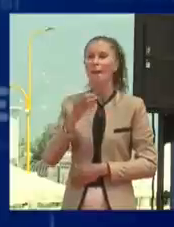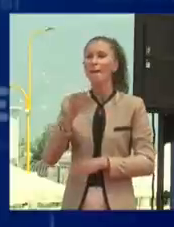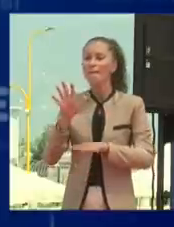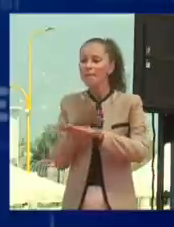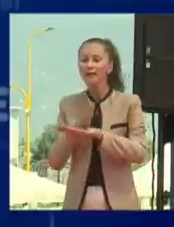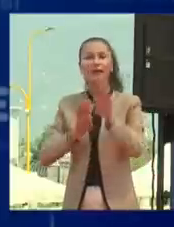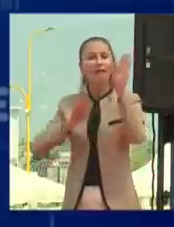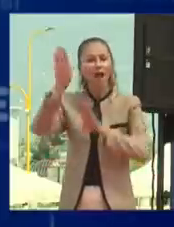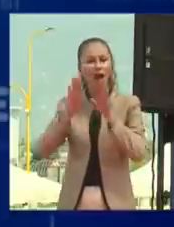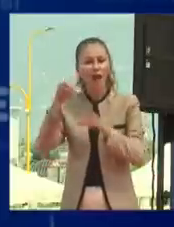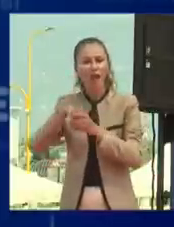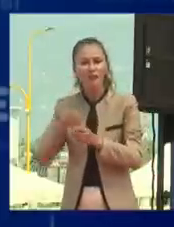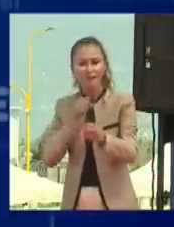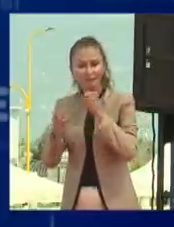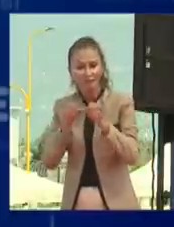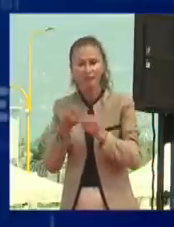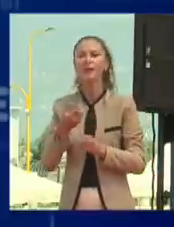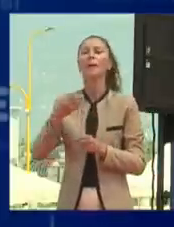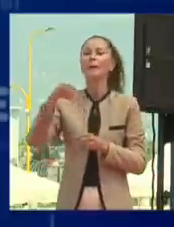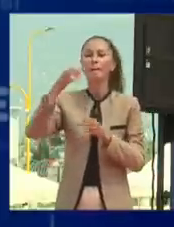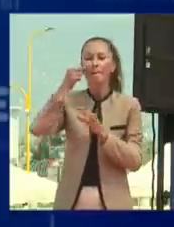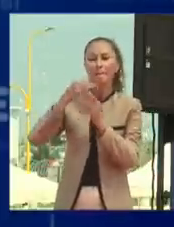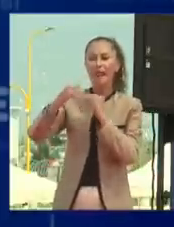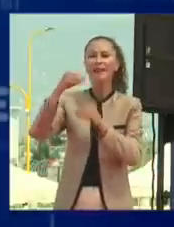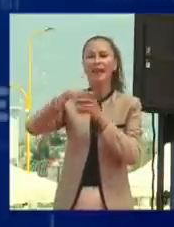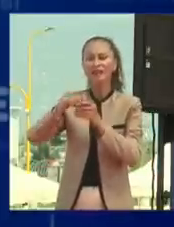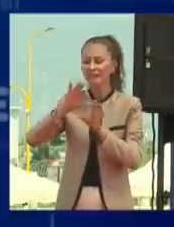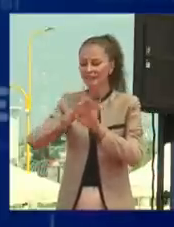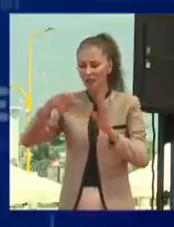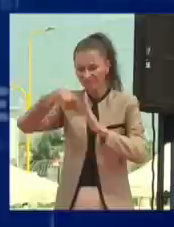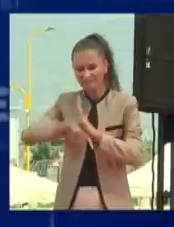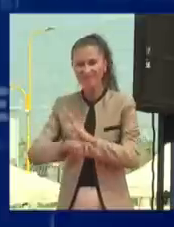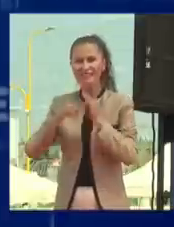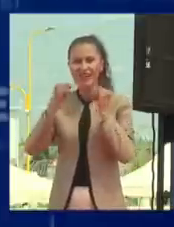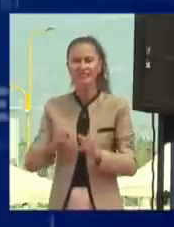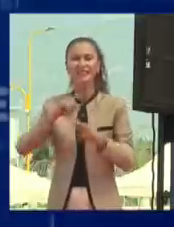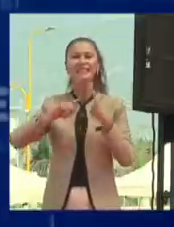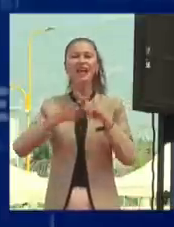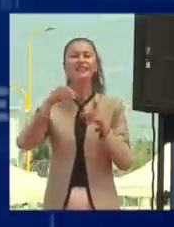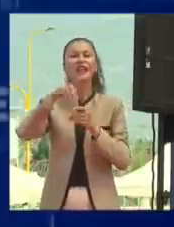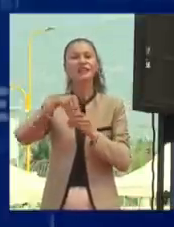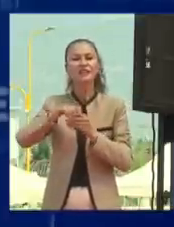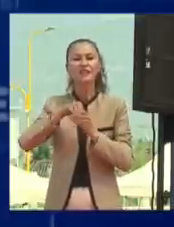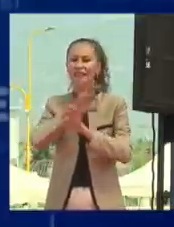pazarlanan ihaleler, milletvekillerinin içine düştüğü bataklıklar, siyasetçilerin içine